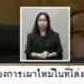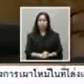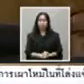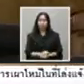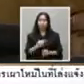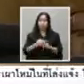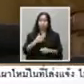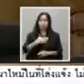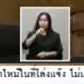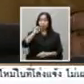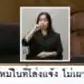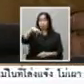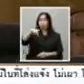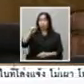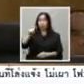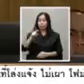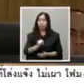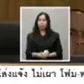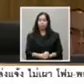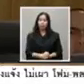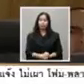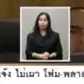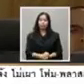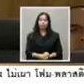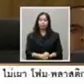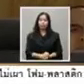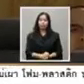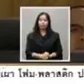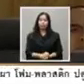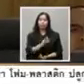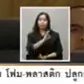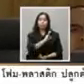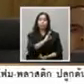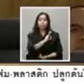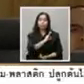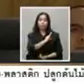สุพิสารภักดีนฤนาถครับในฐ